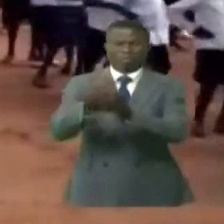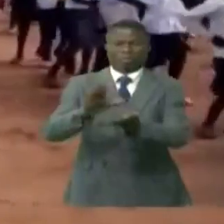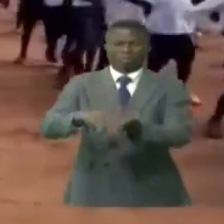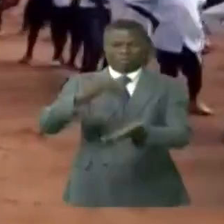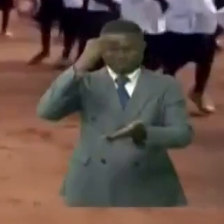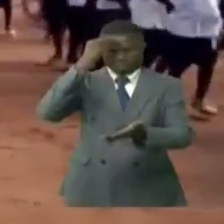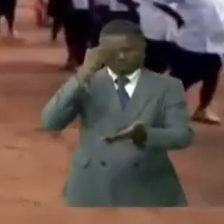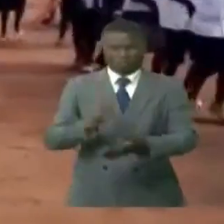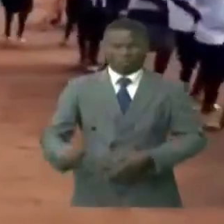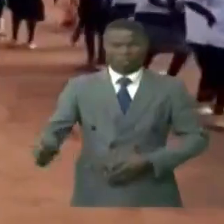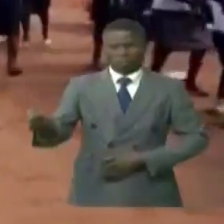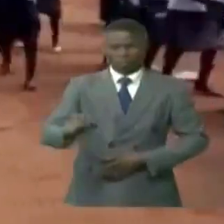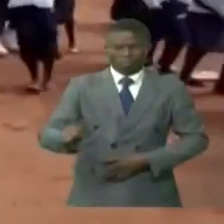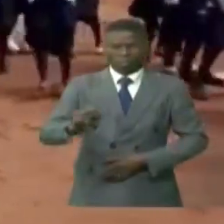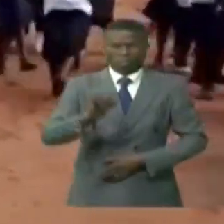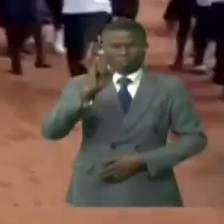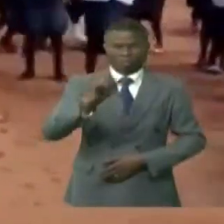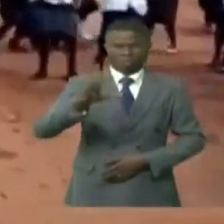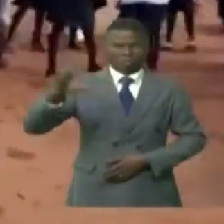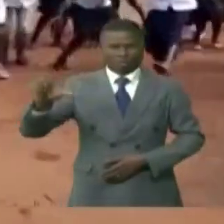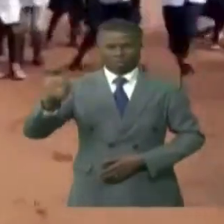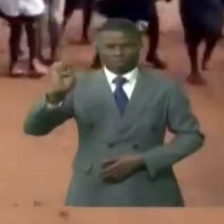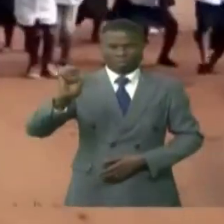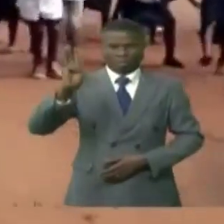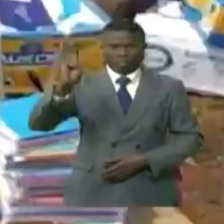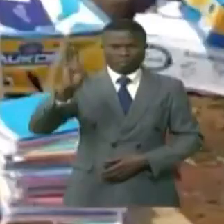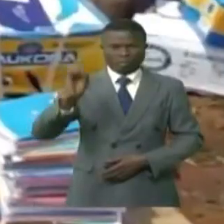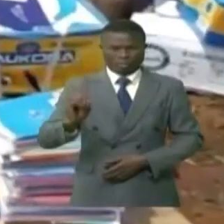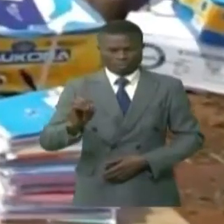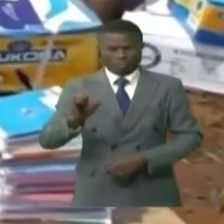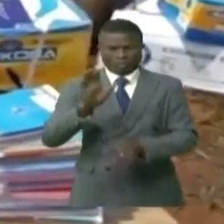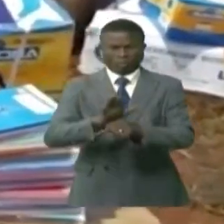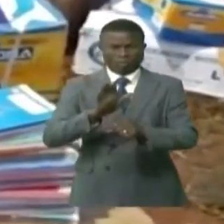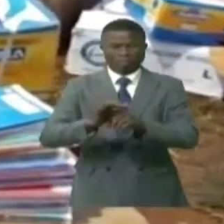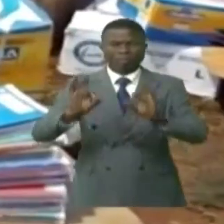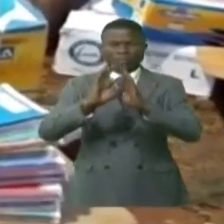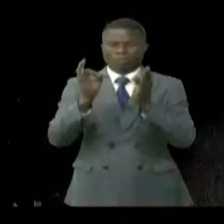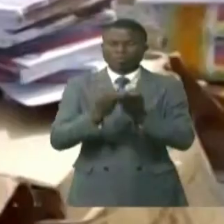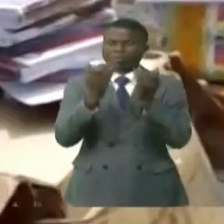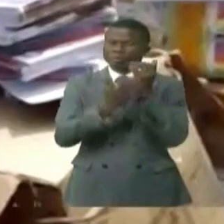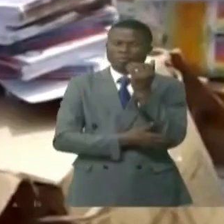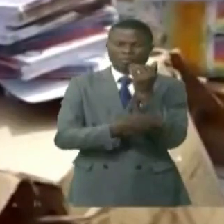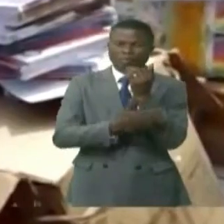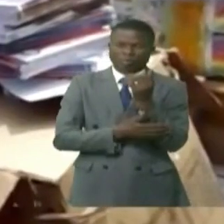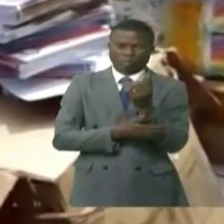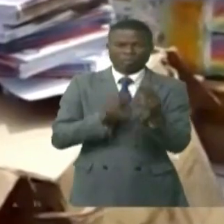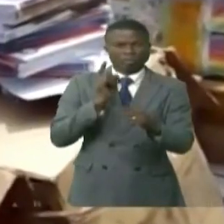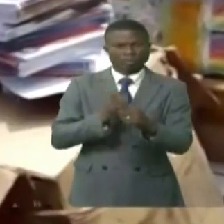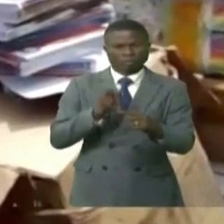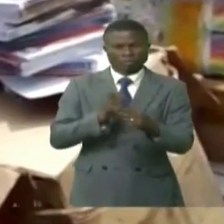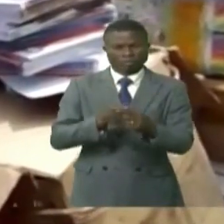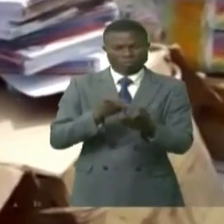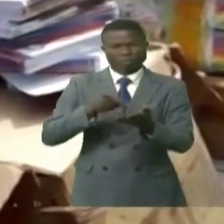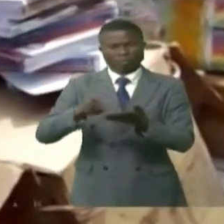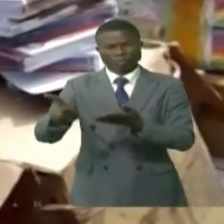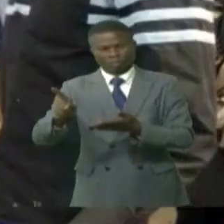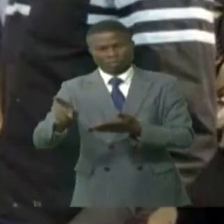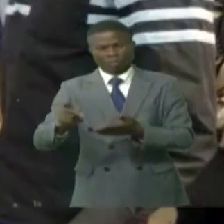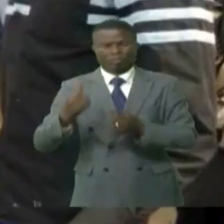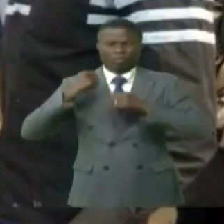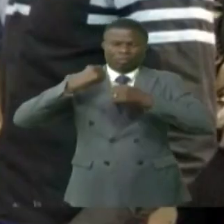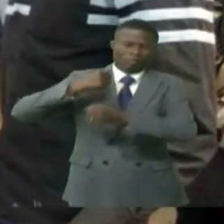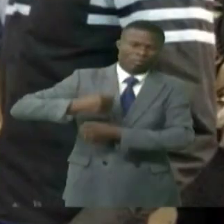d'Ilebo pendant cette période de la rentrée scolaire où de nombreuses familles éprouvent des difficultés pour s'acquitter de